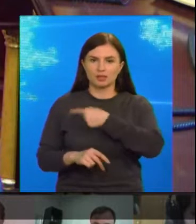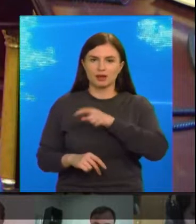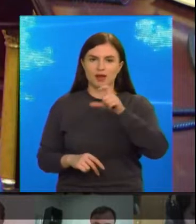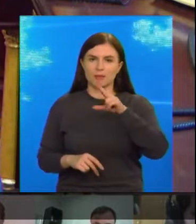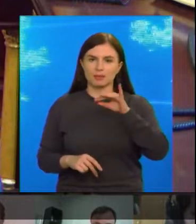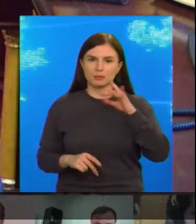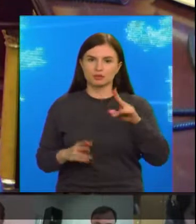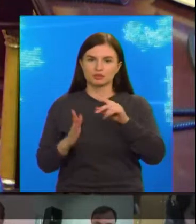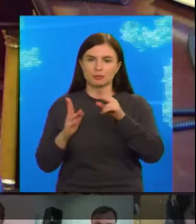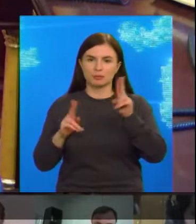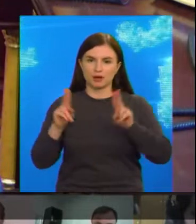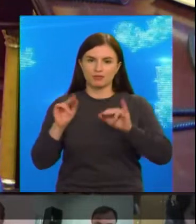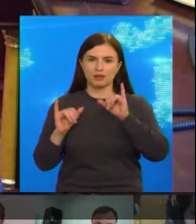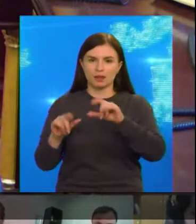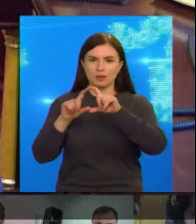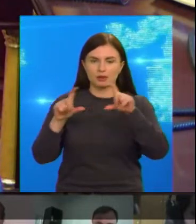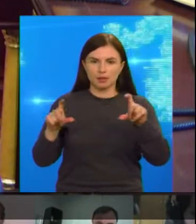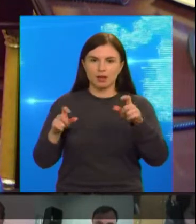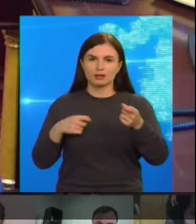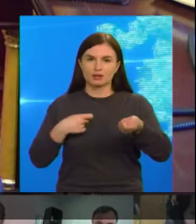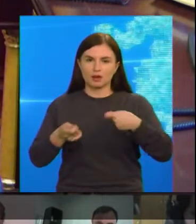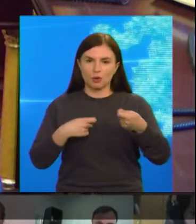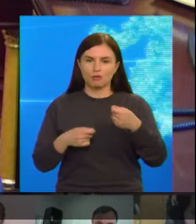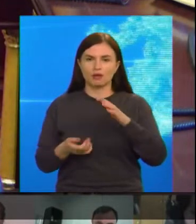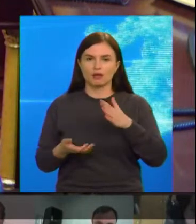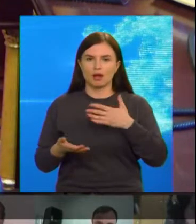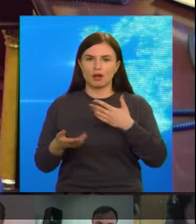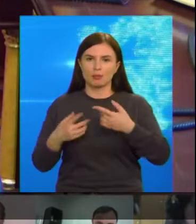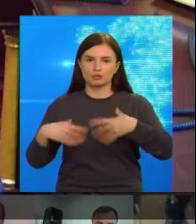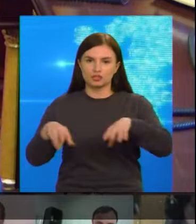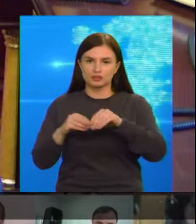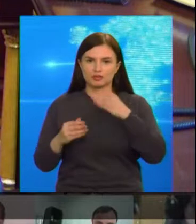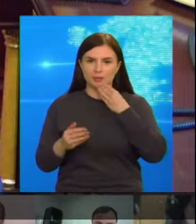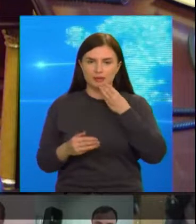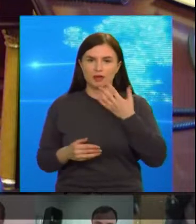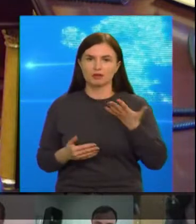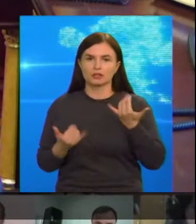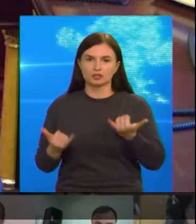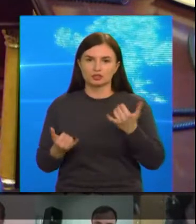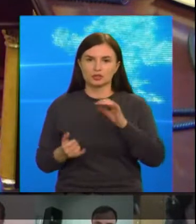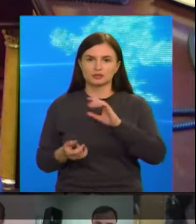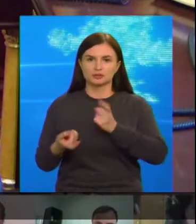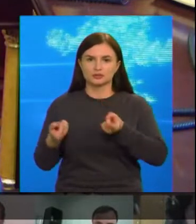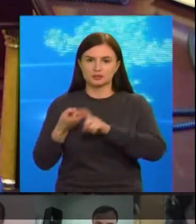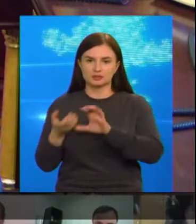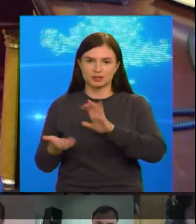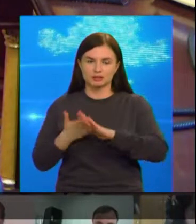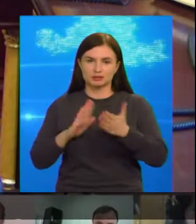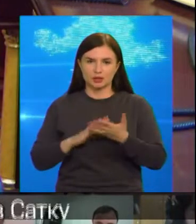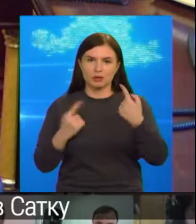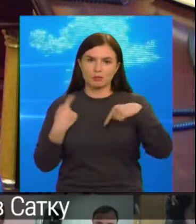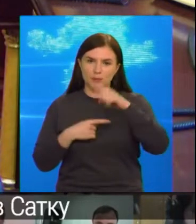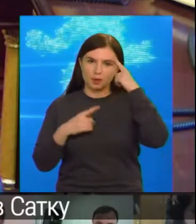санитарно-эпидемиологических правил для предприятий, объектов торговли, общественного питания. Сейчас, исходя из обстановки, мы продумываем, как